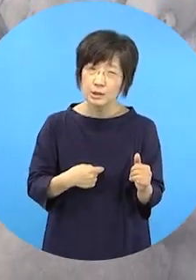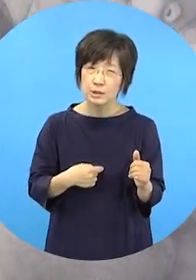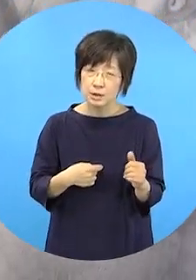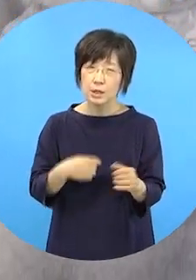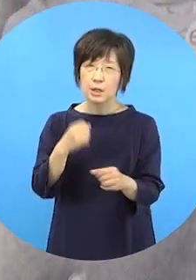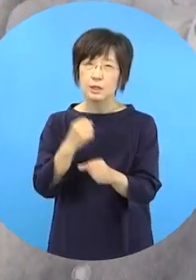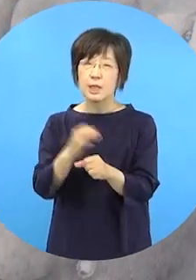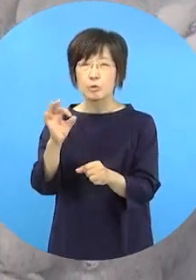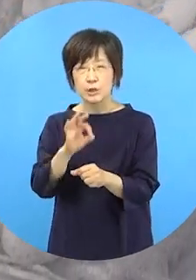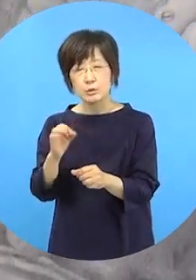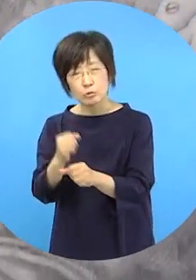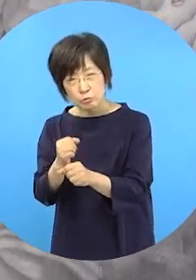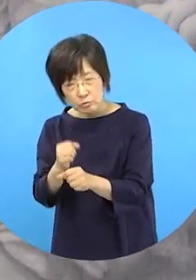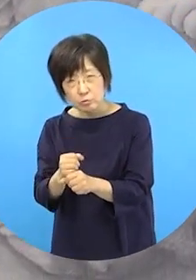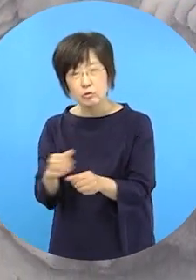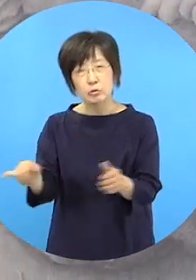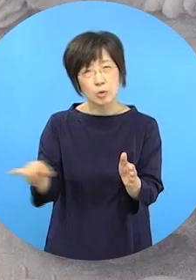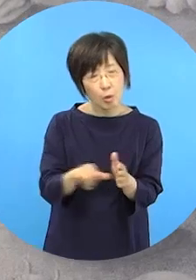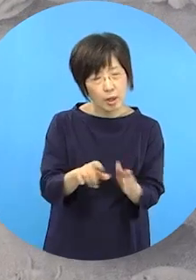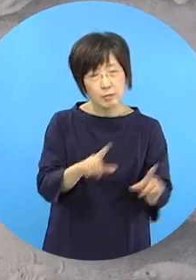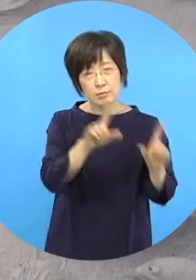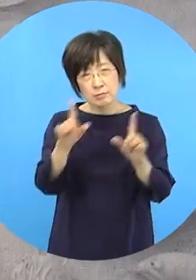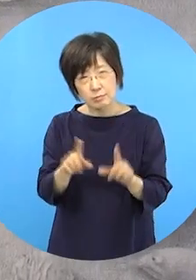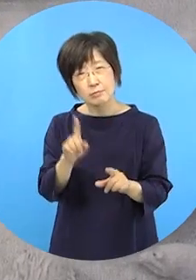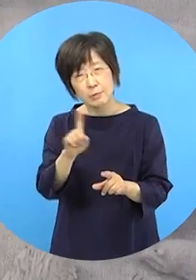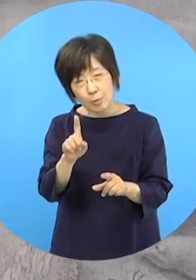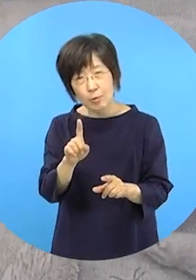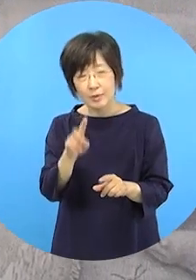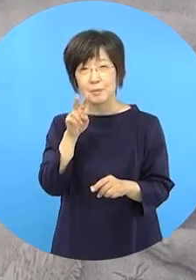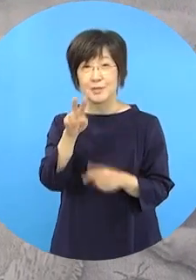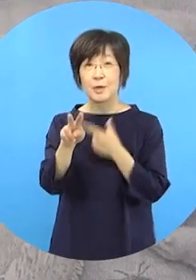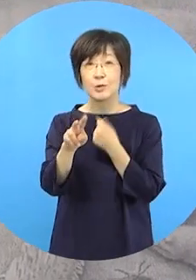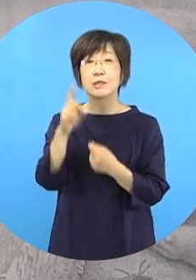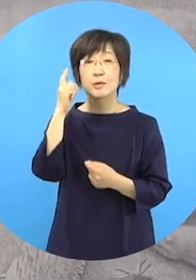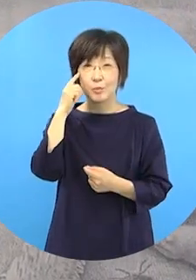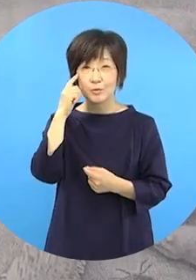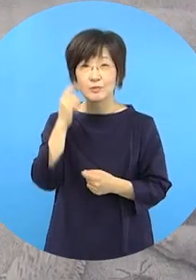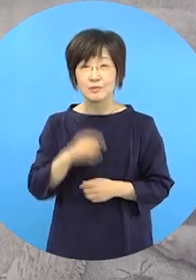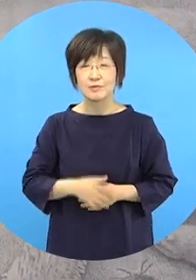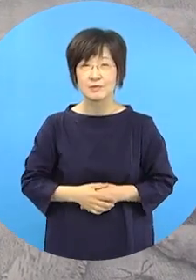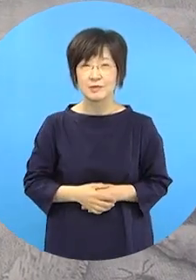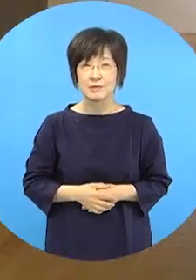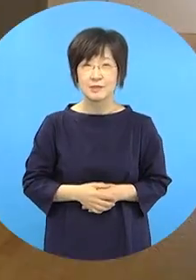一つの生涯を送っているのか、そういうところを見ていただければいいなと思っています。